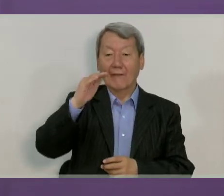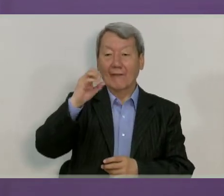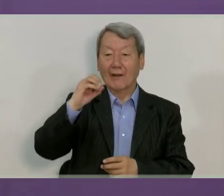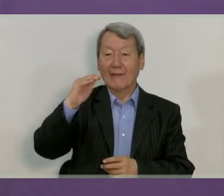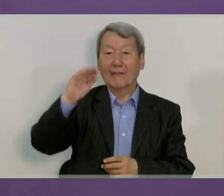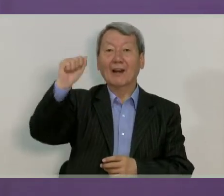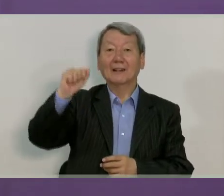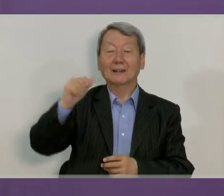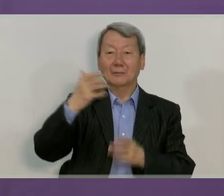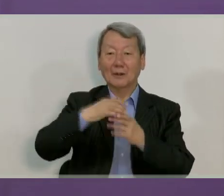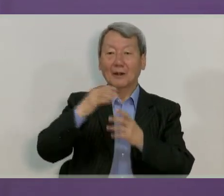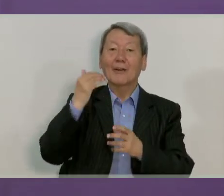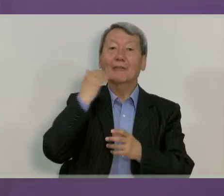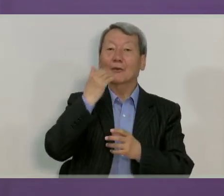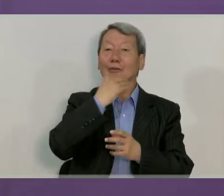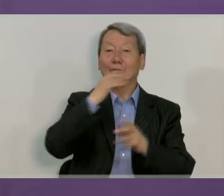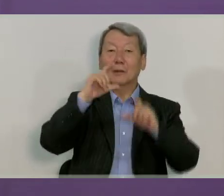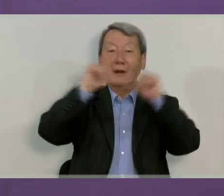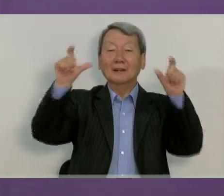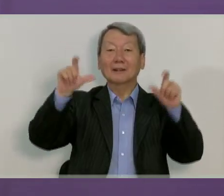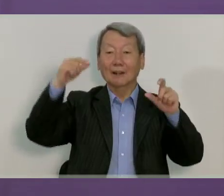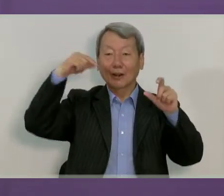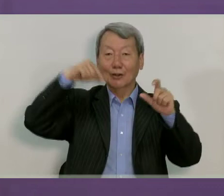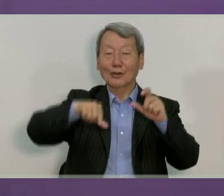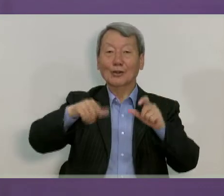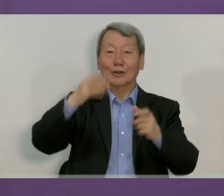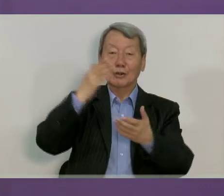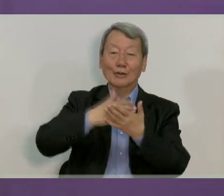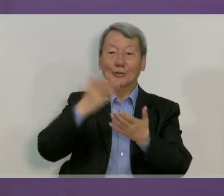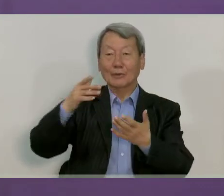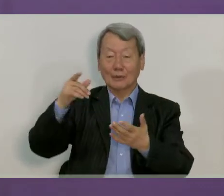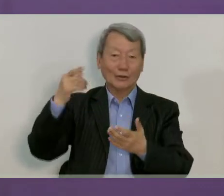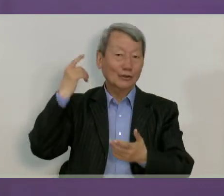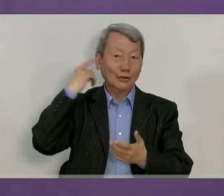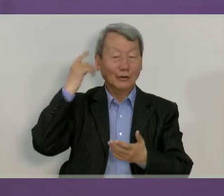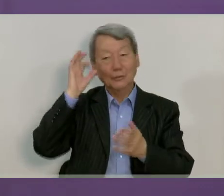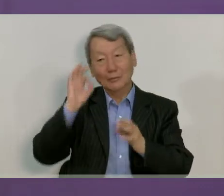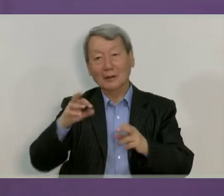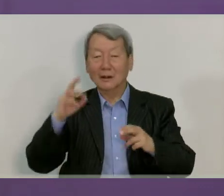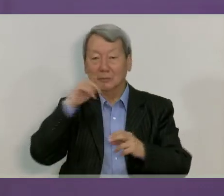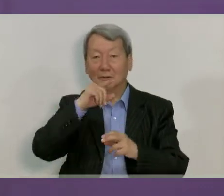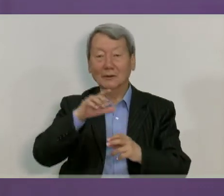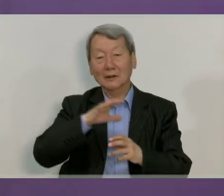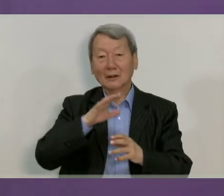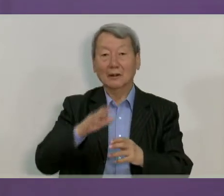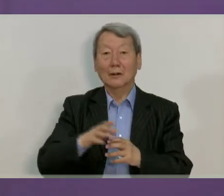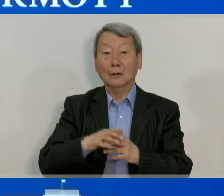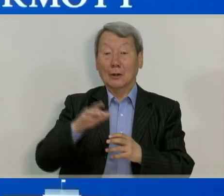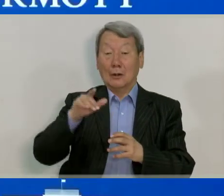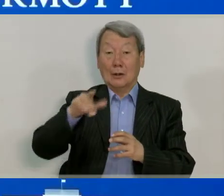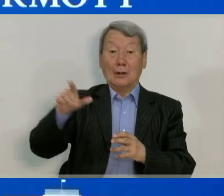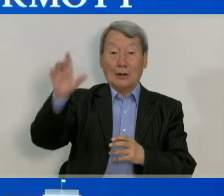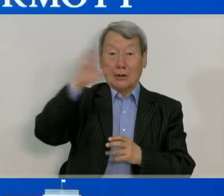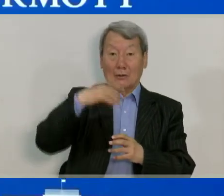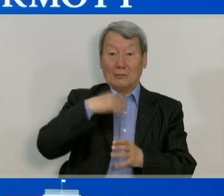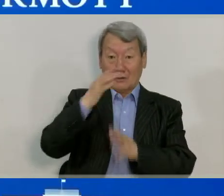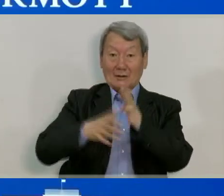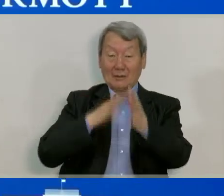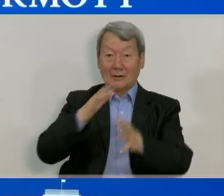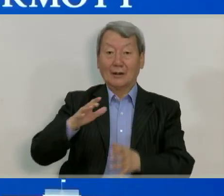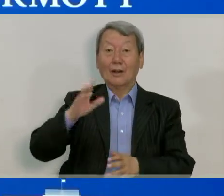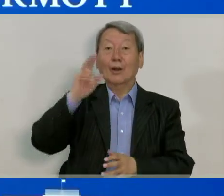Фрунзе гипермаркетинин сатуучусу коронавирус жуктуруп алды деген маалымат чынбы? Чындыкка дал келеби? Бул жанакынтип